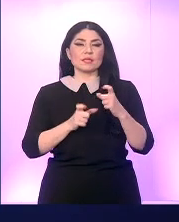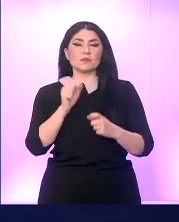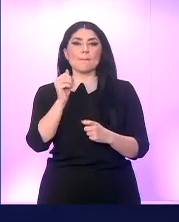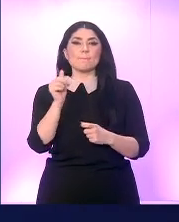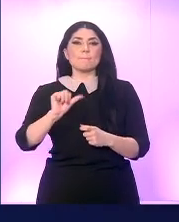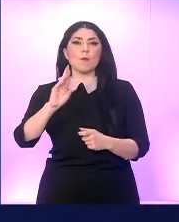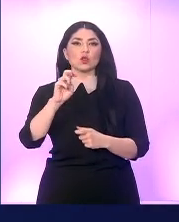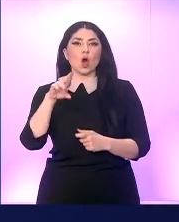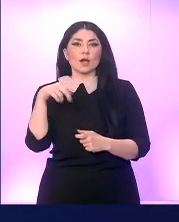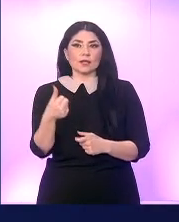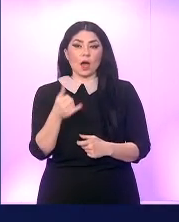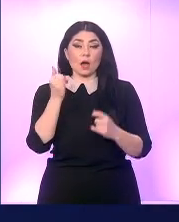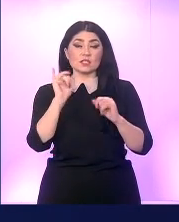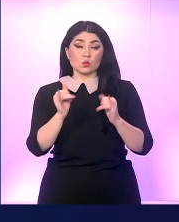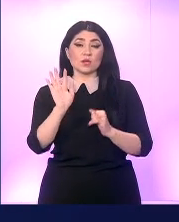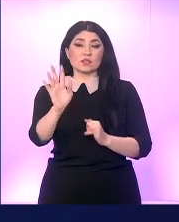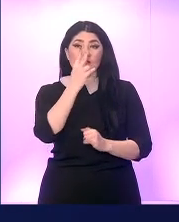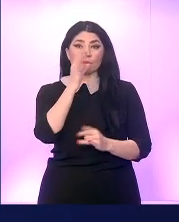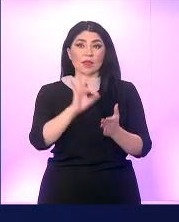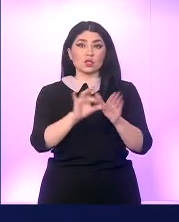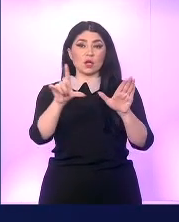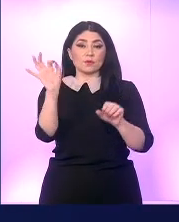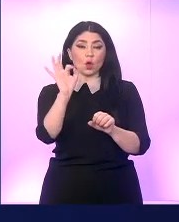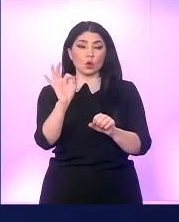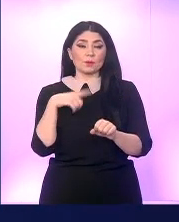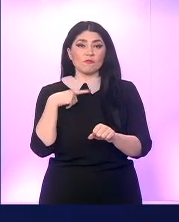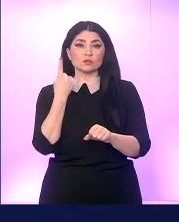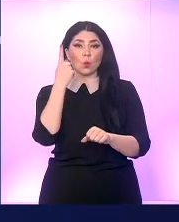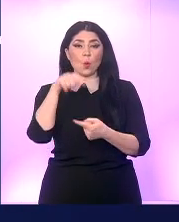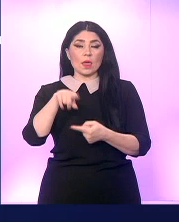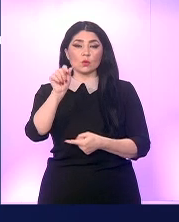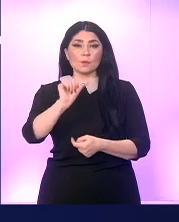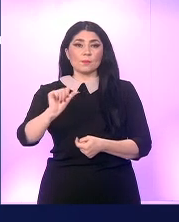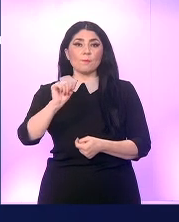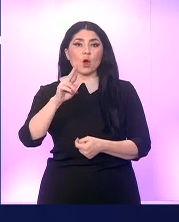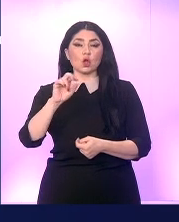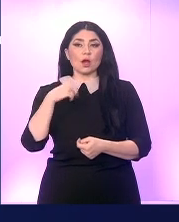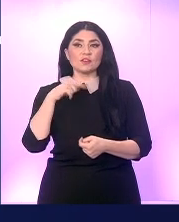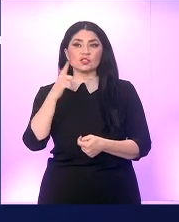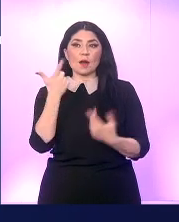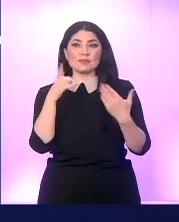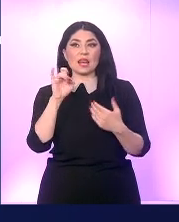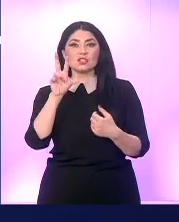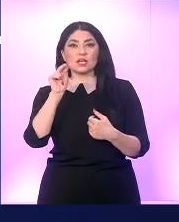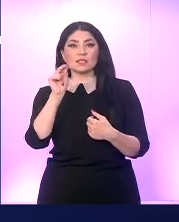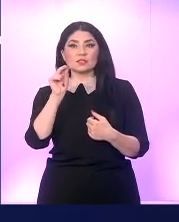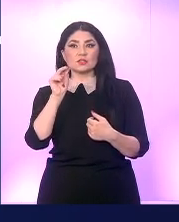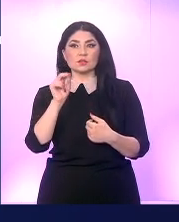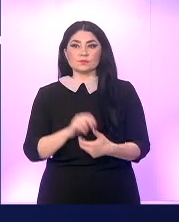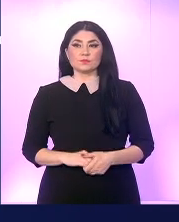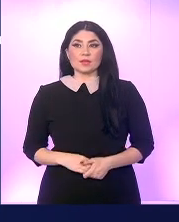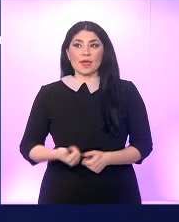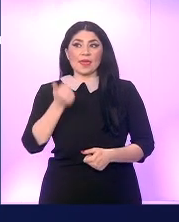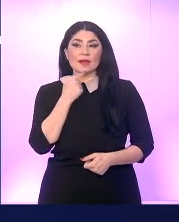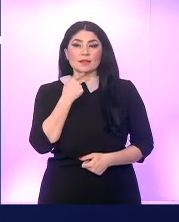motorină. În acest caz, vedem că pe 7 octombrie un litru de motorină costa 7 lei și 63 de bani, pentru ca ieri să coste,